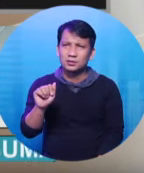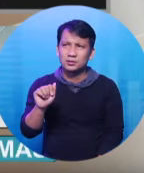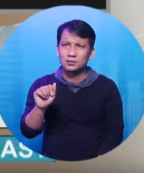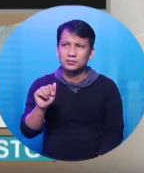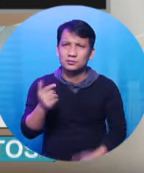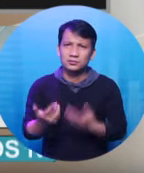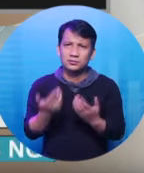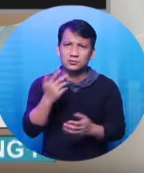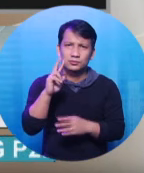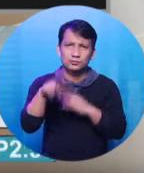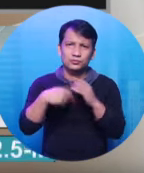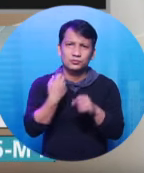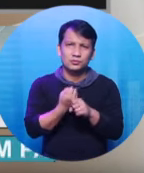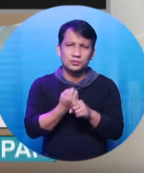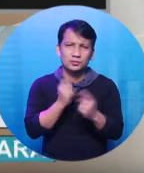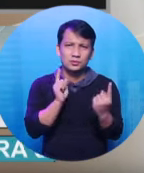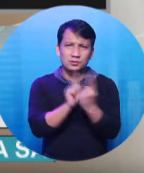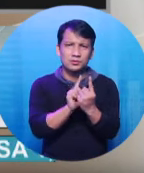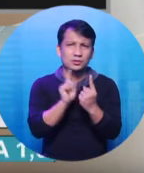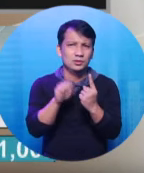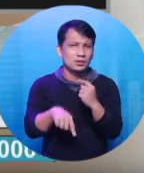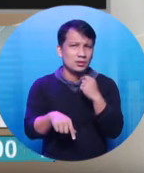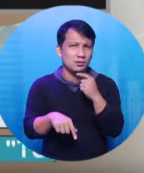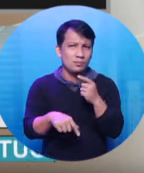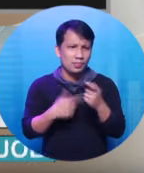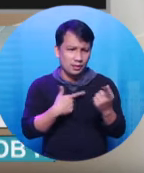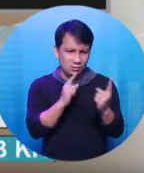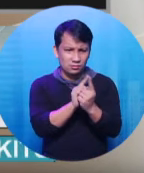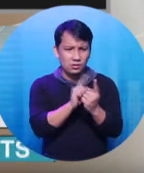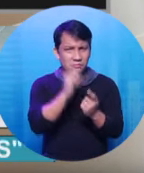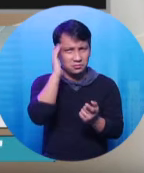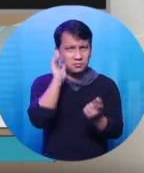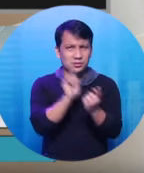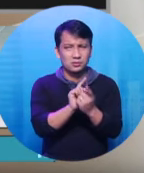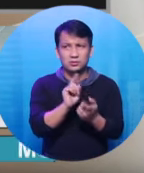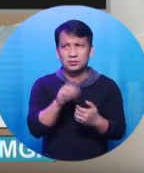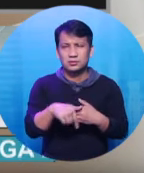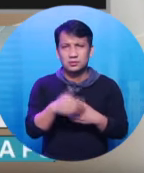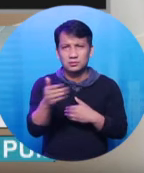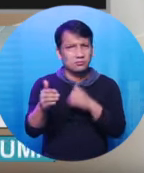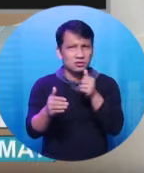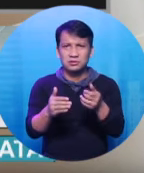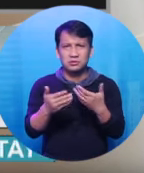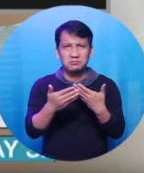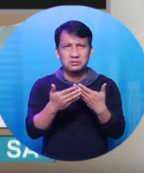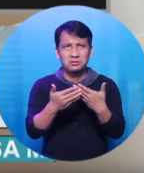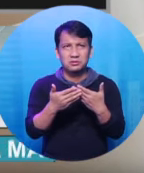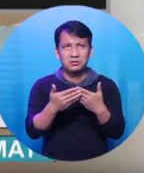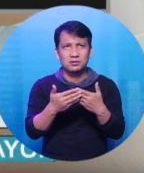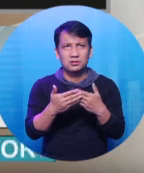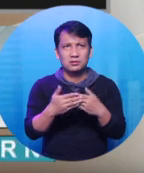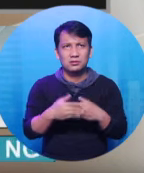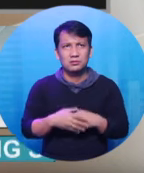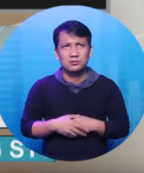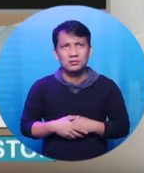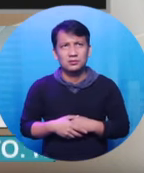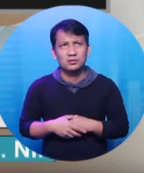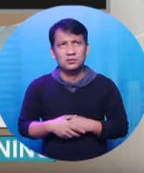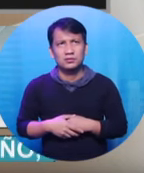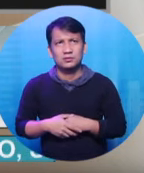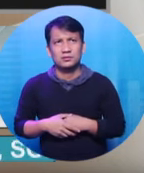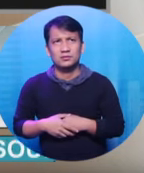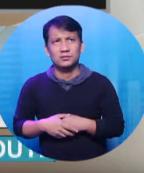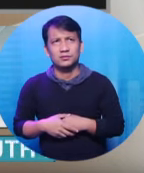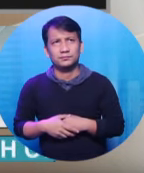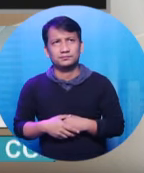sir, mga 2 years. Kakilala ko siya, pero hindi ko siya ka-close. So, siguro lesson learned din sa akin yun. I mean, kakilala. As in, kilala